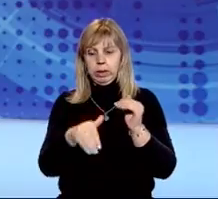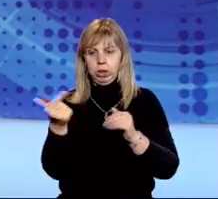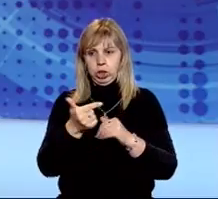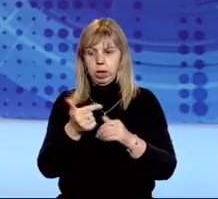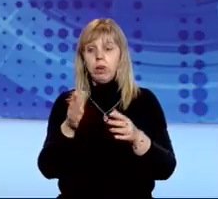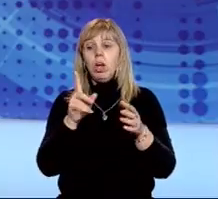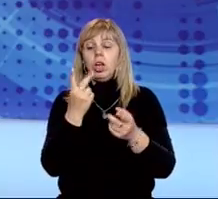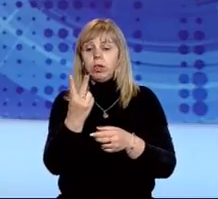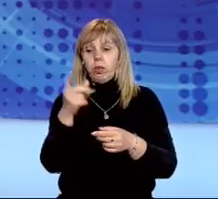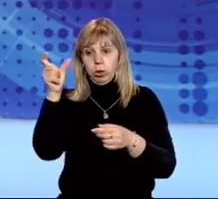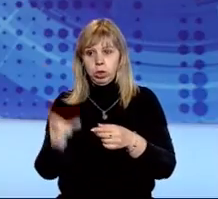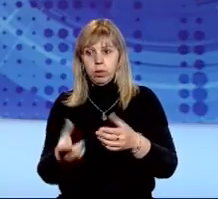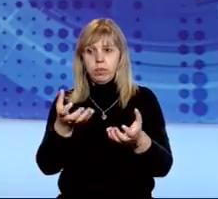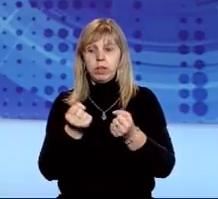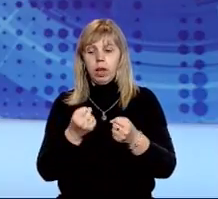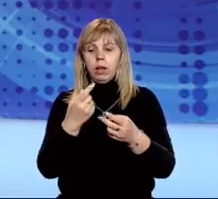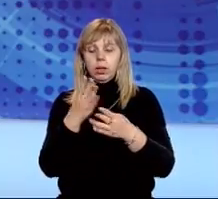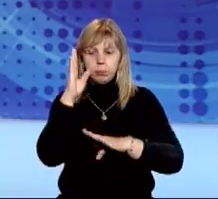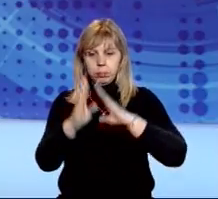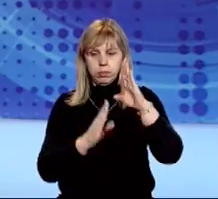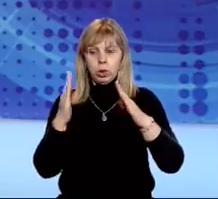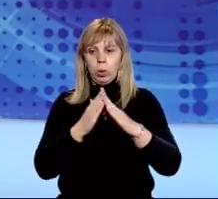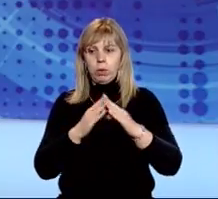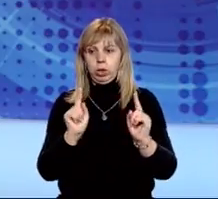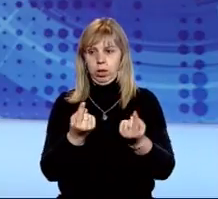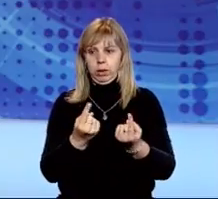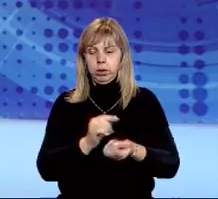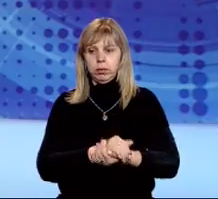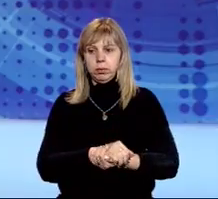гривень. Ще двох підозрюваних взяли під цілодобовий домашній арешт.